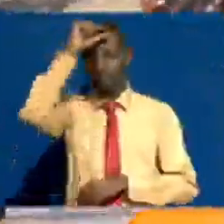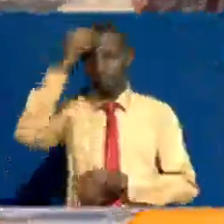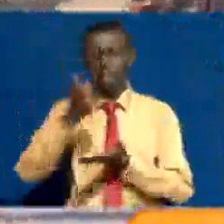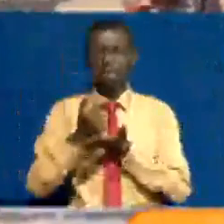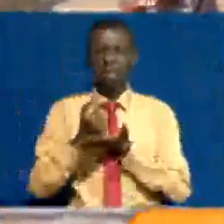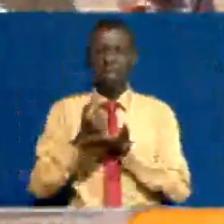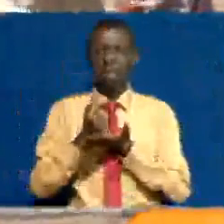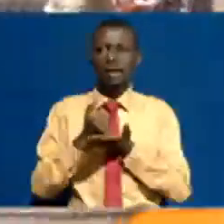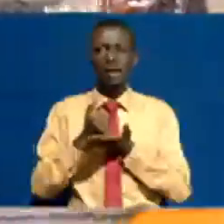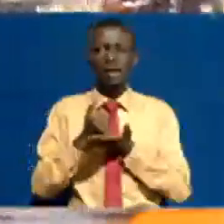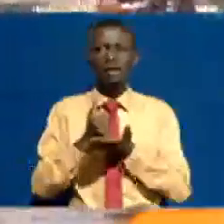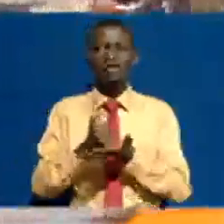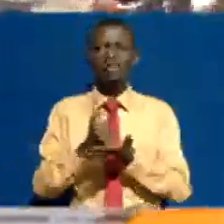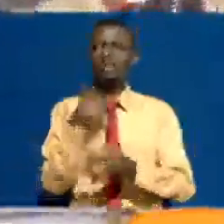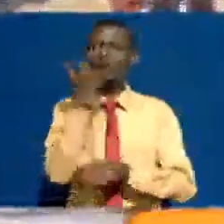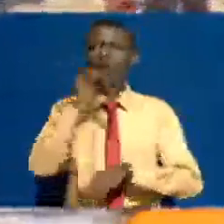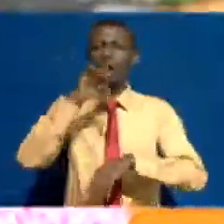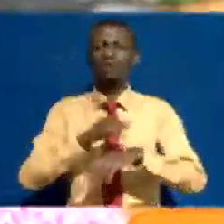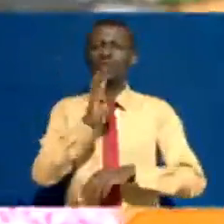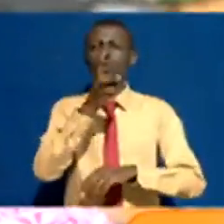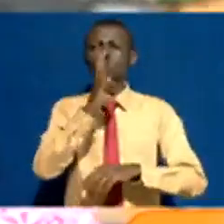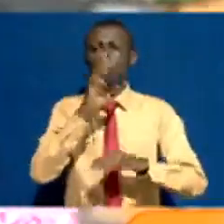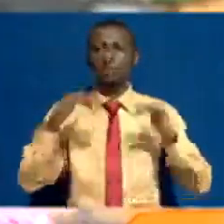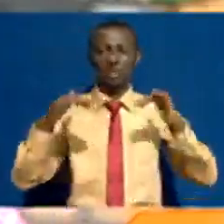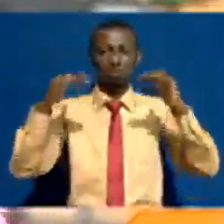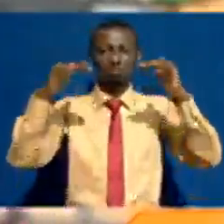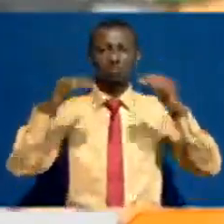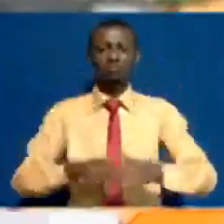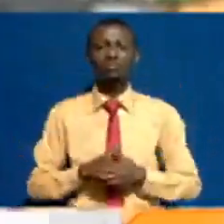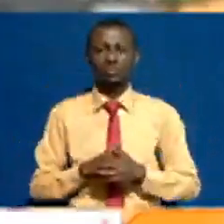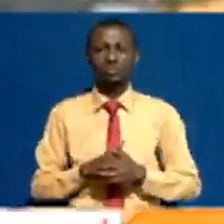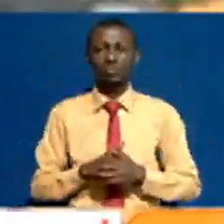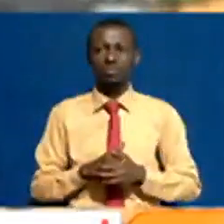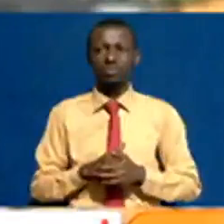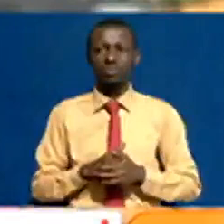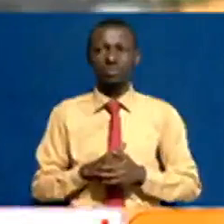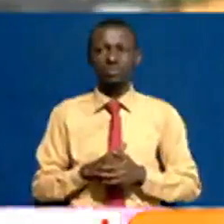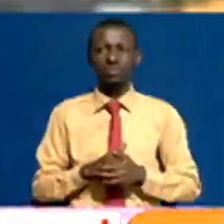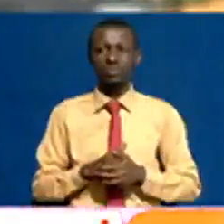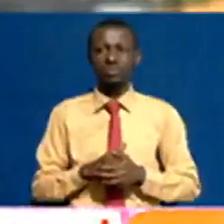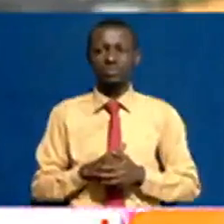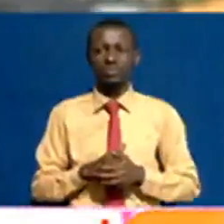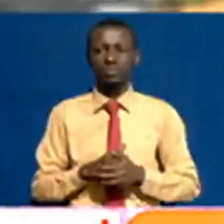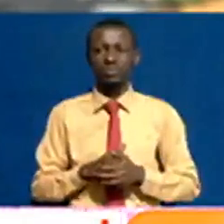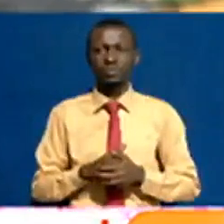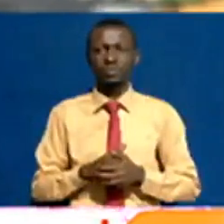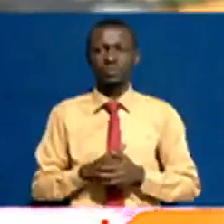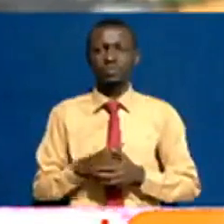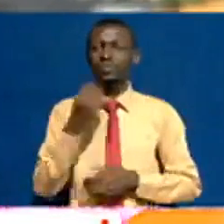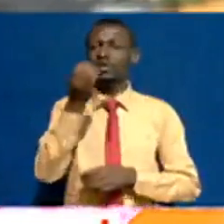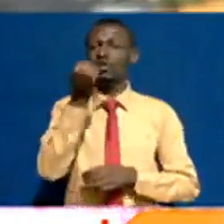na mafuriko. There is a lot that should be done in almost each and every sector apart from only giving